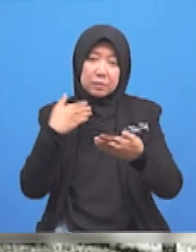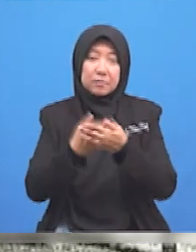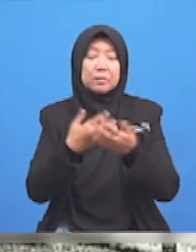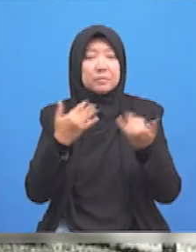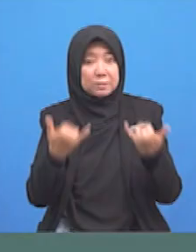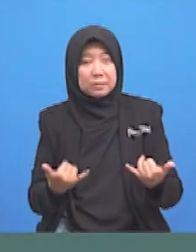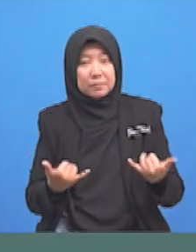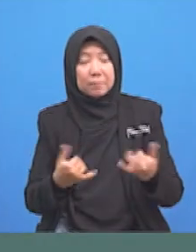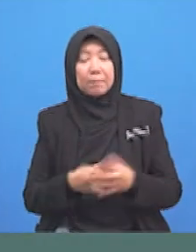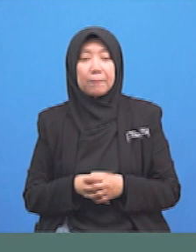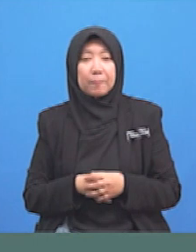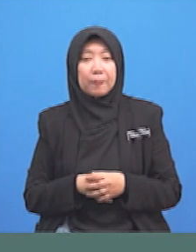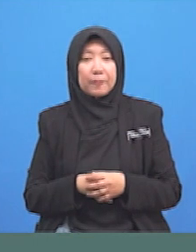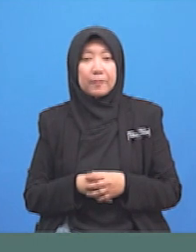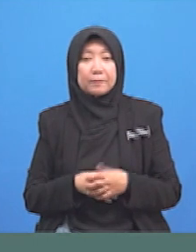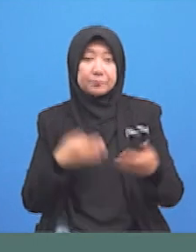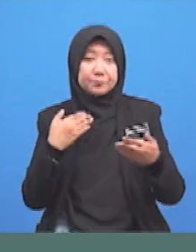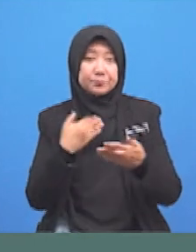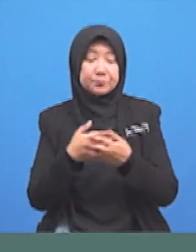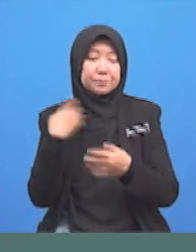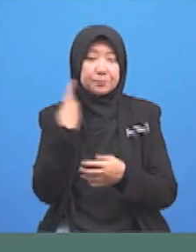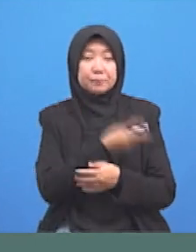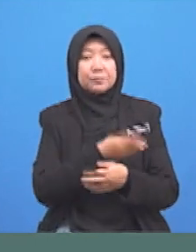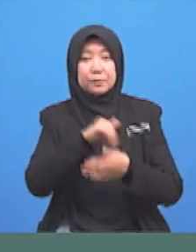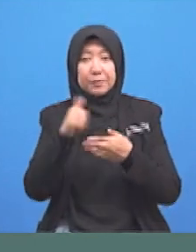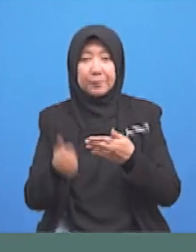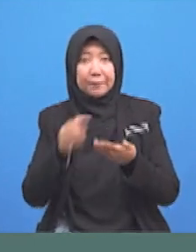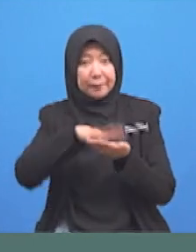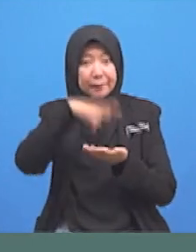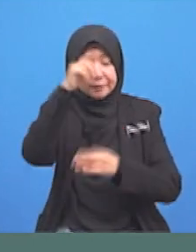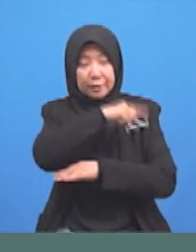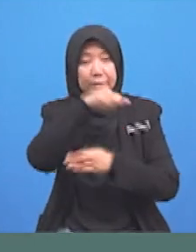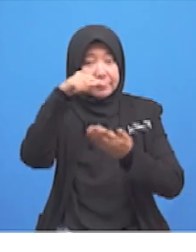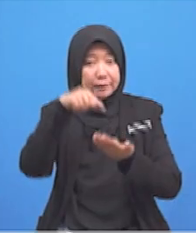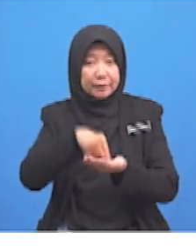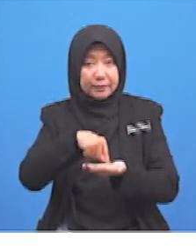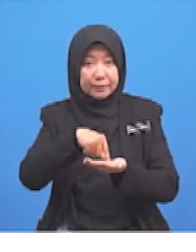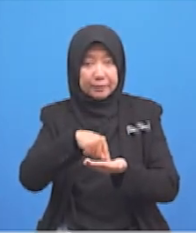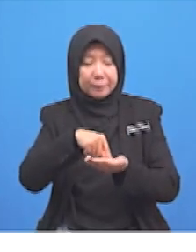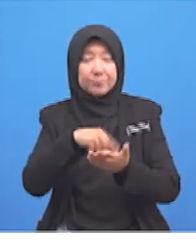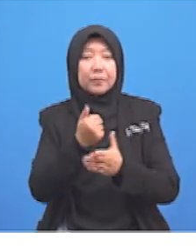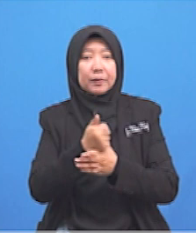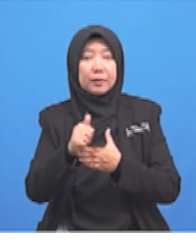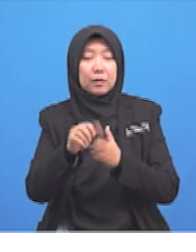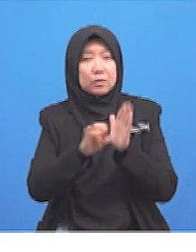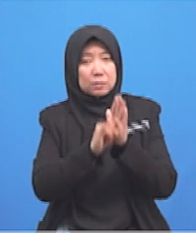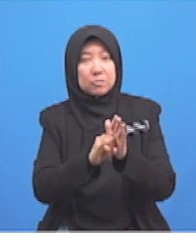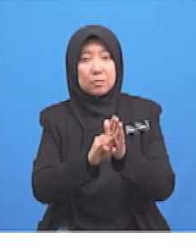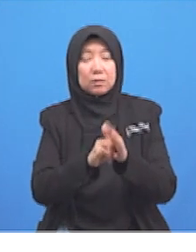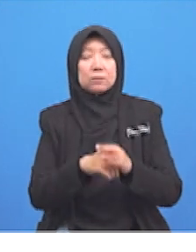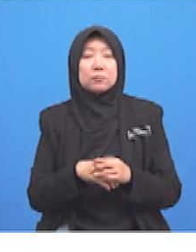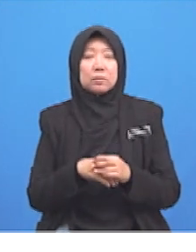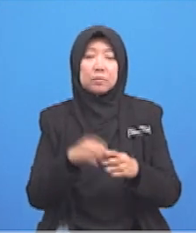ini. Sampailah kita di akhir pembelajaran pada hari ini. Antara iktibar yang